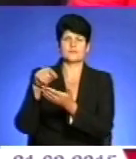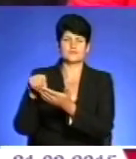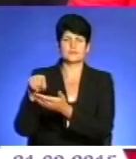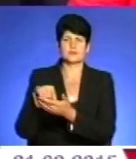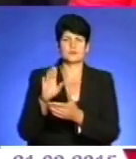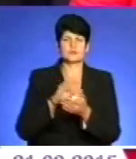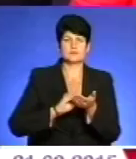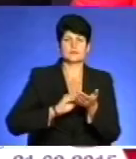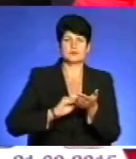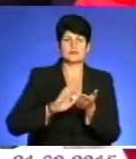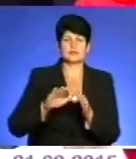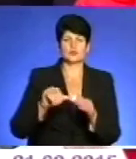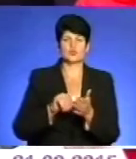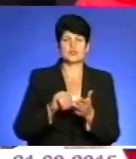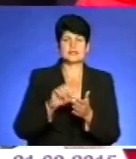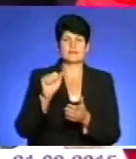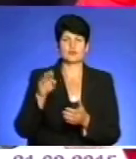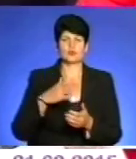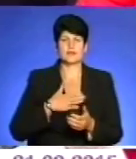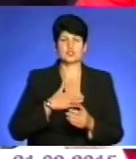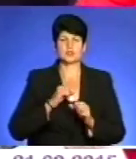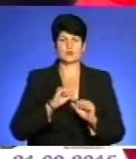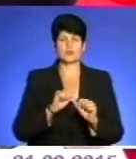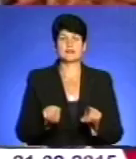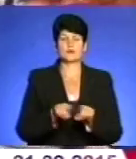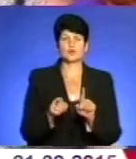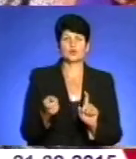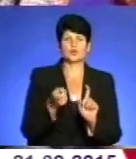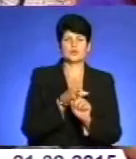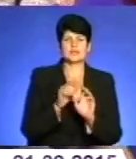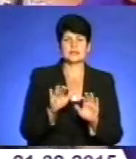діти учасників АТО, наших героїв. Долучаться також і діти з